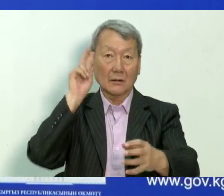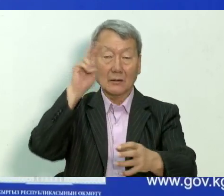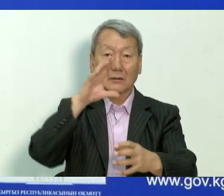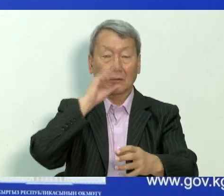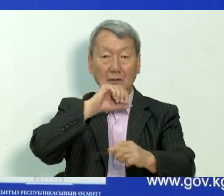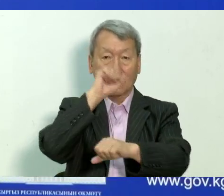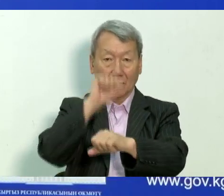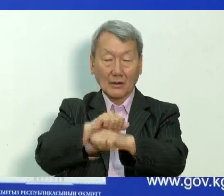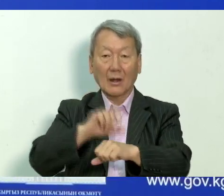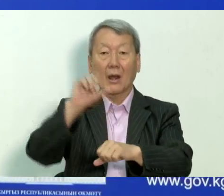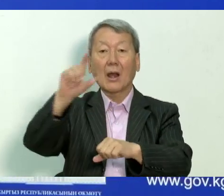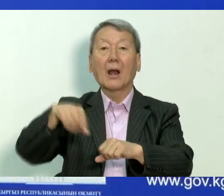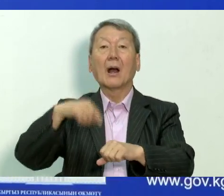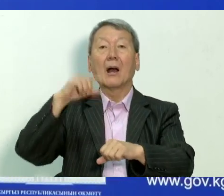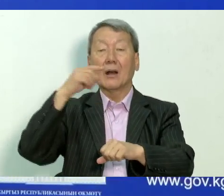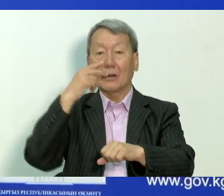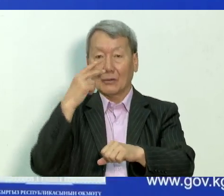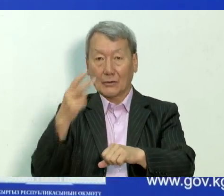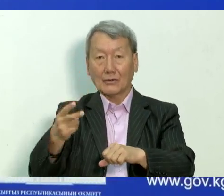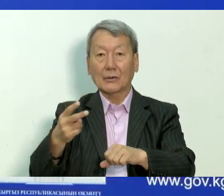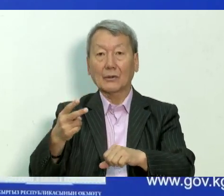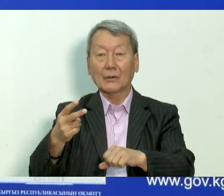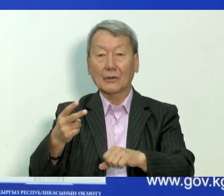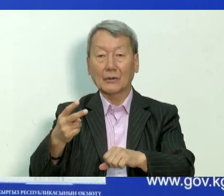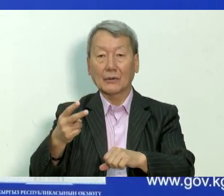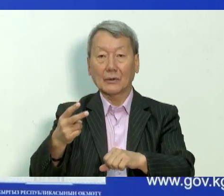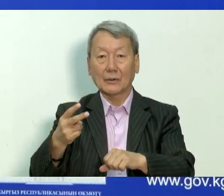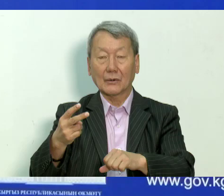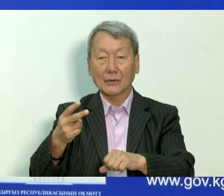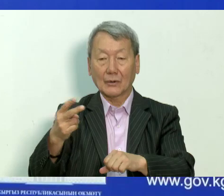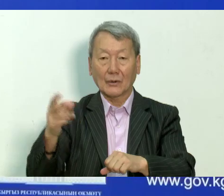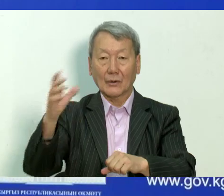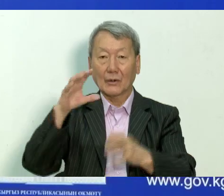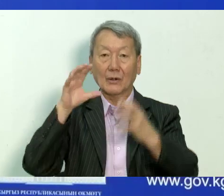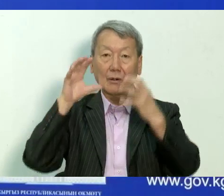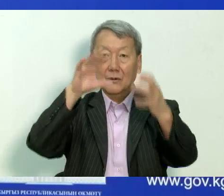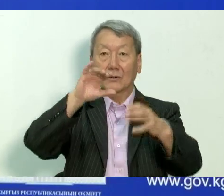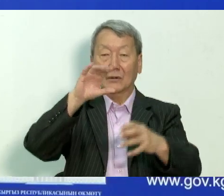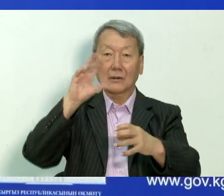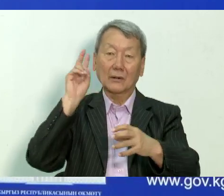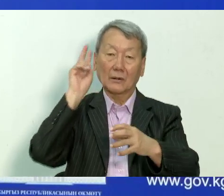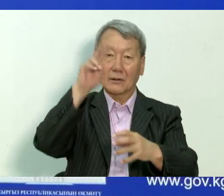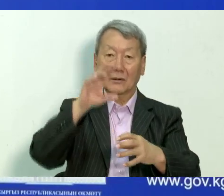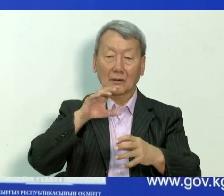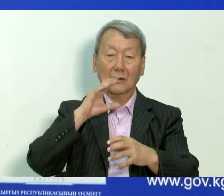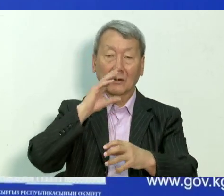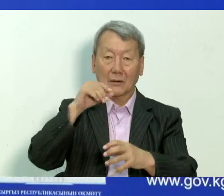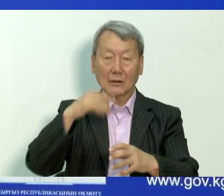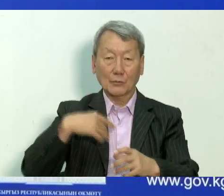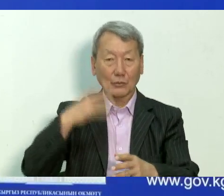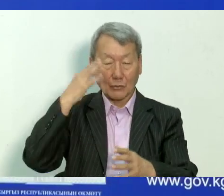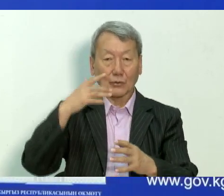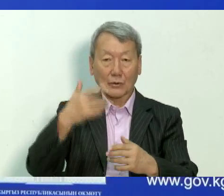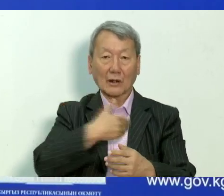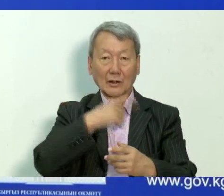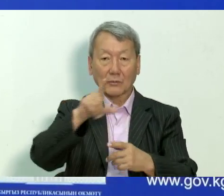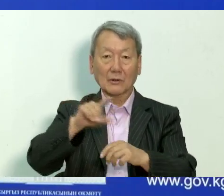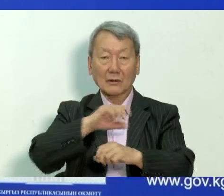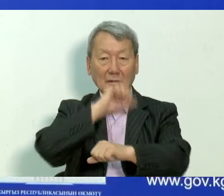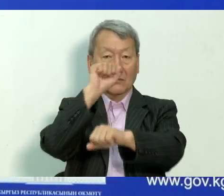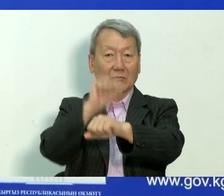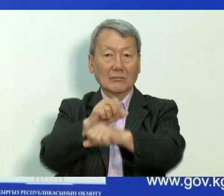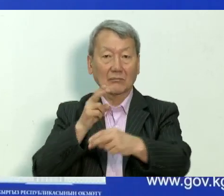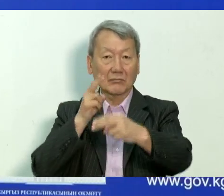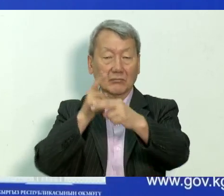ошол жекшемби күнү толук кандуу ушул коомдук транспортту токтотуу максатка ылайык деп турабыз. Бул да болсо